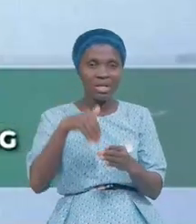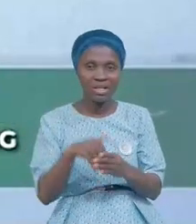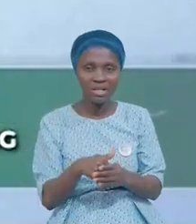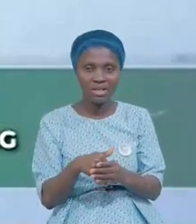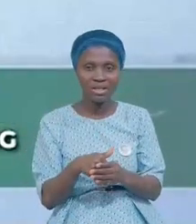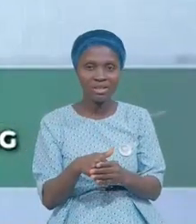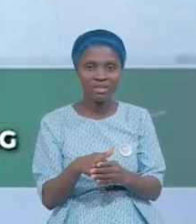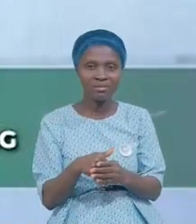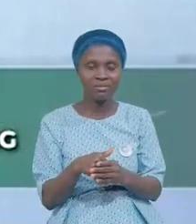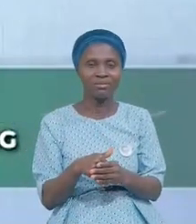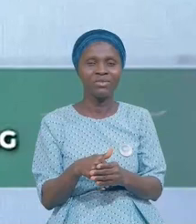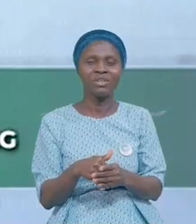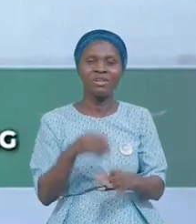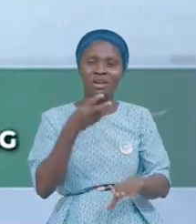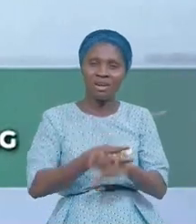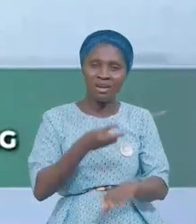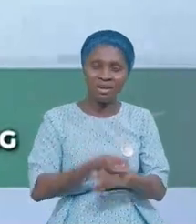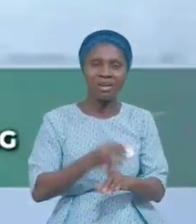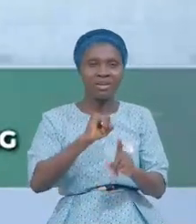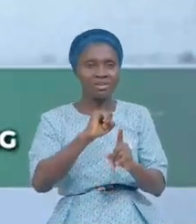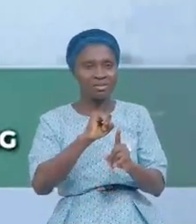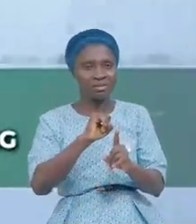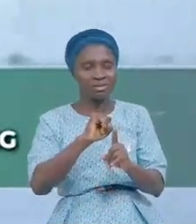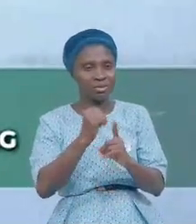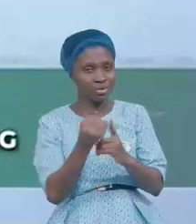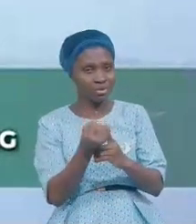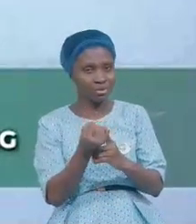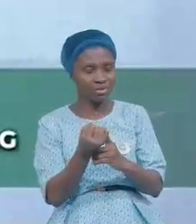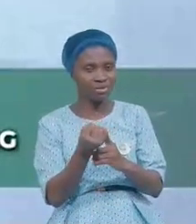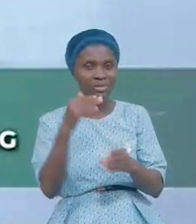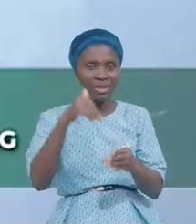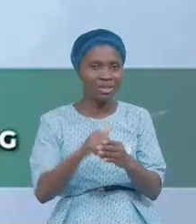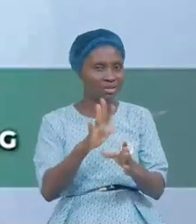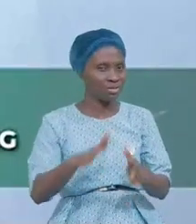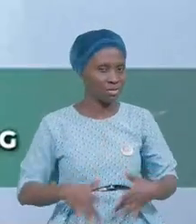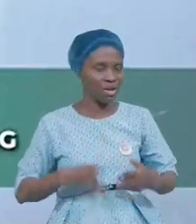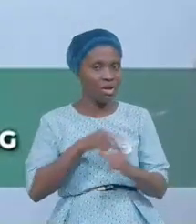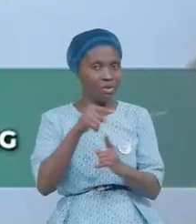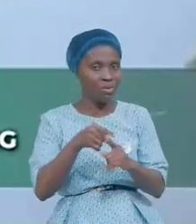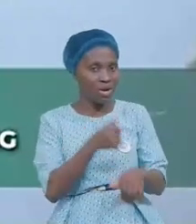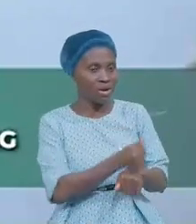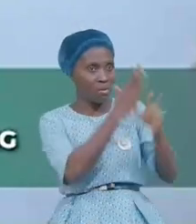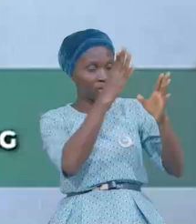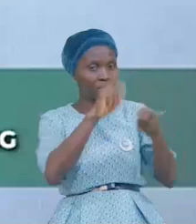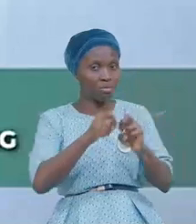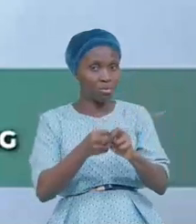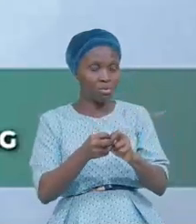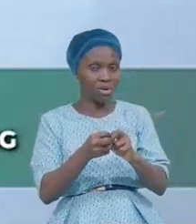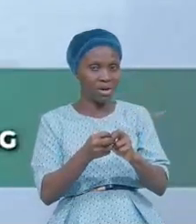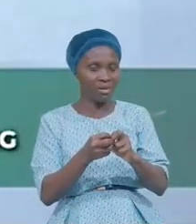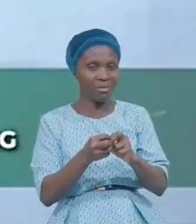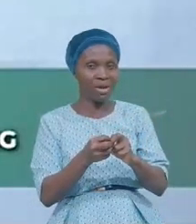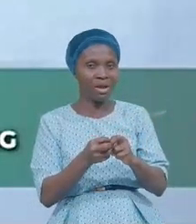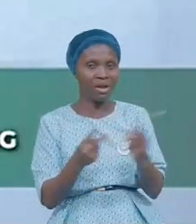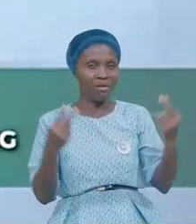Dans les situations difficiles de ta vie, quand les montagnes s'opposent à toi et il semble que tu ne peux